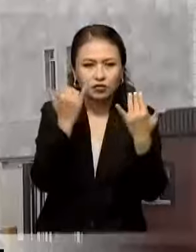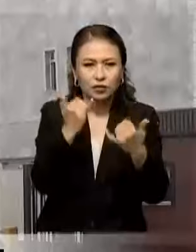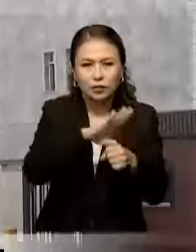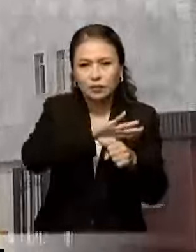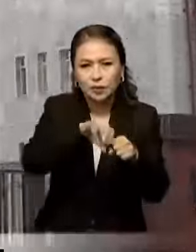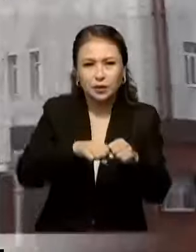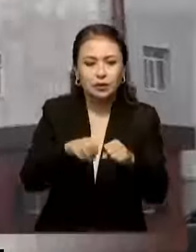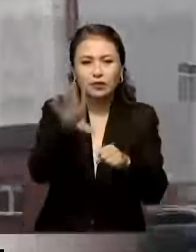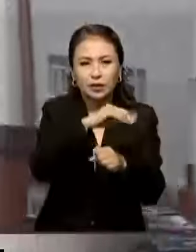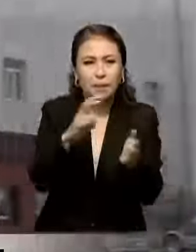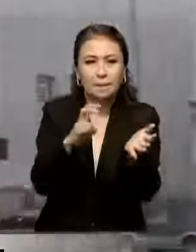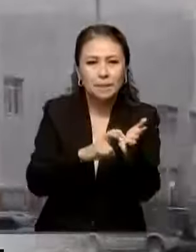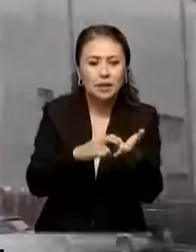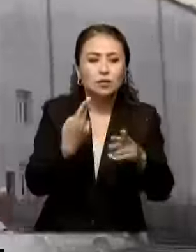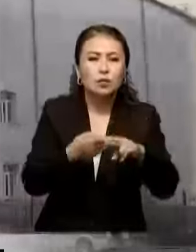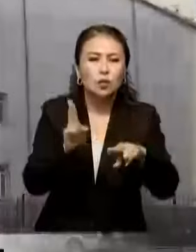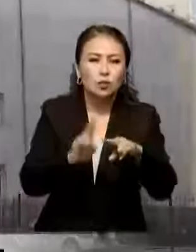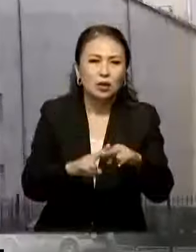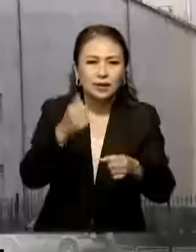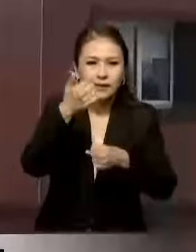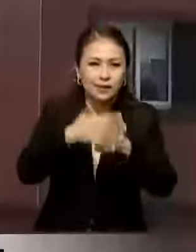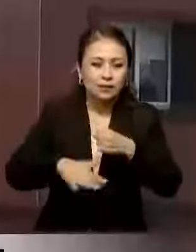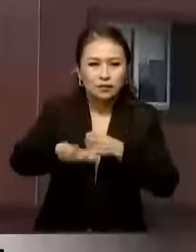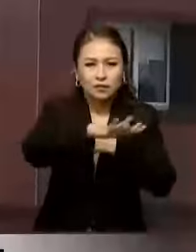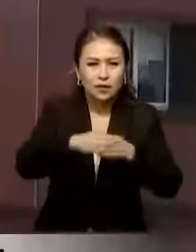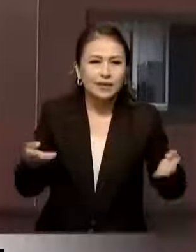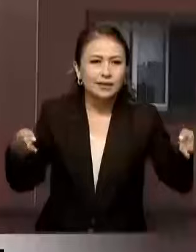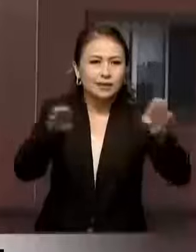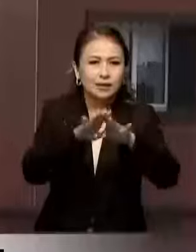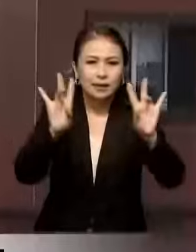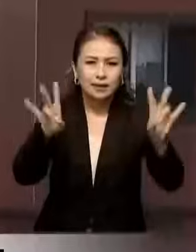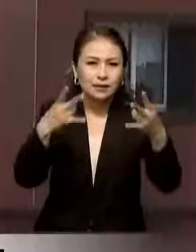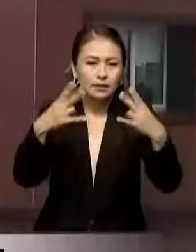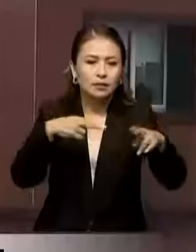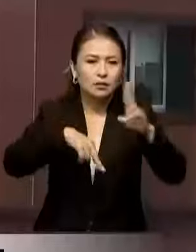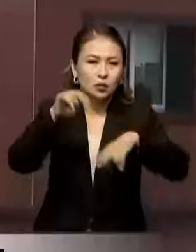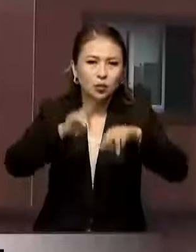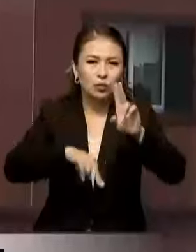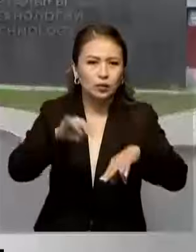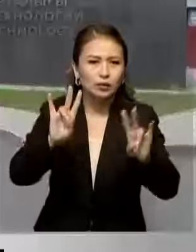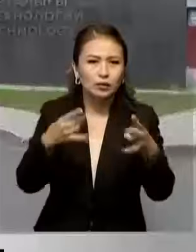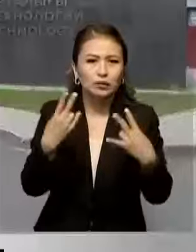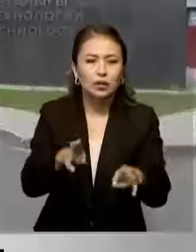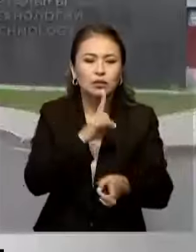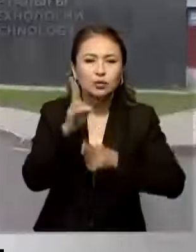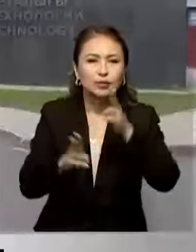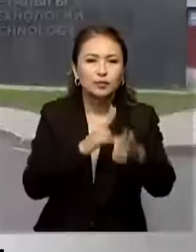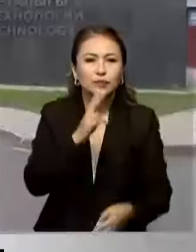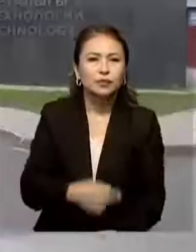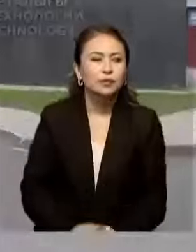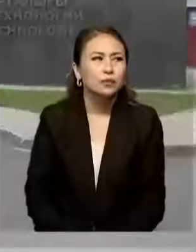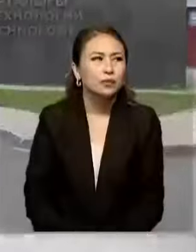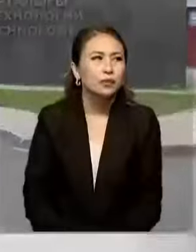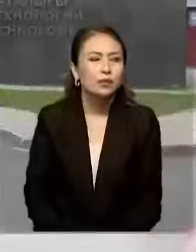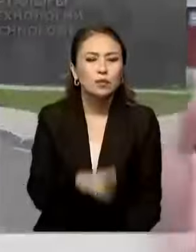жойылып кетуінен қорқады. Сондықтан орталықтың алды жабылмағанын, сауда нысанының салынбағанын қалайды. Қорғалжын көшесінің